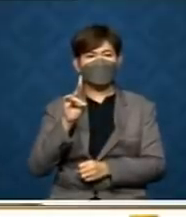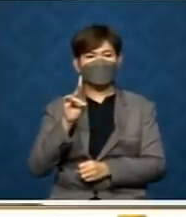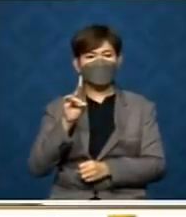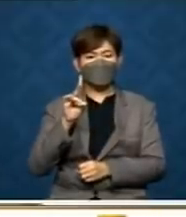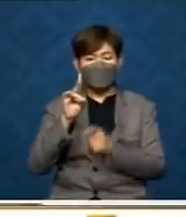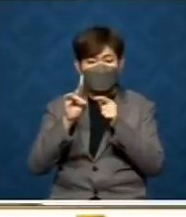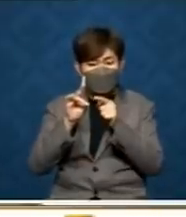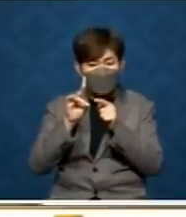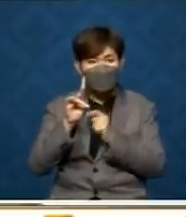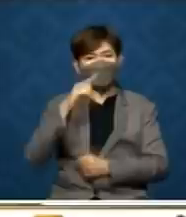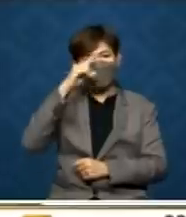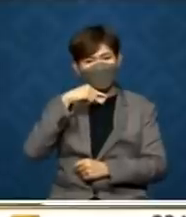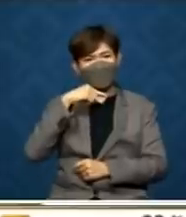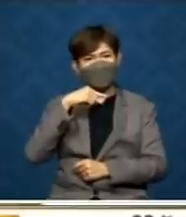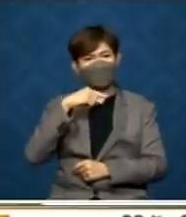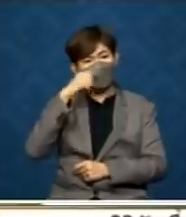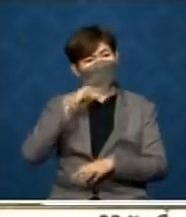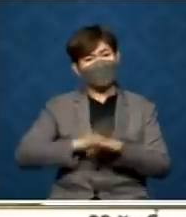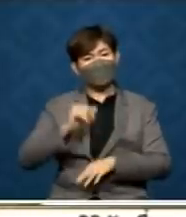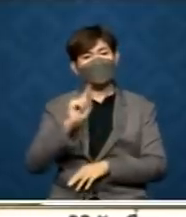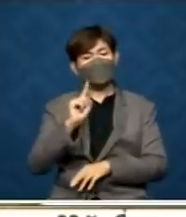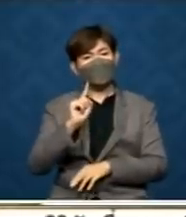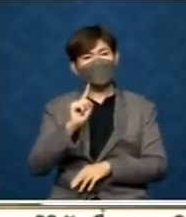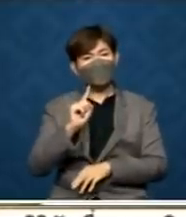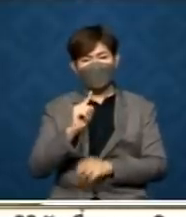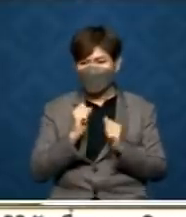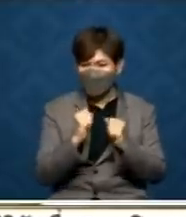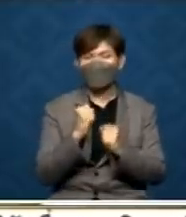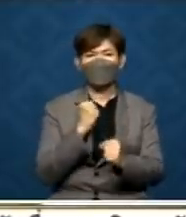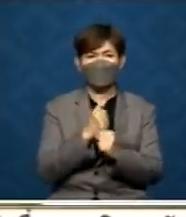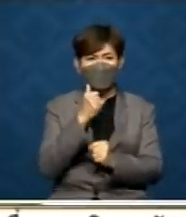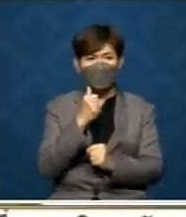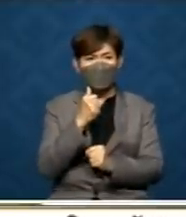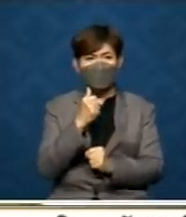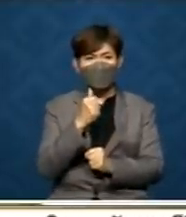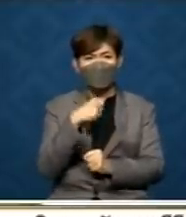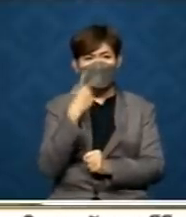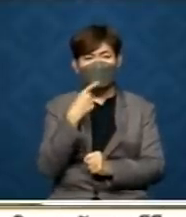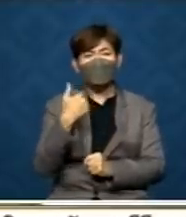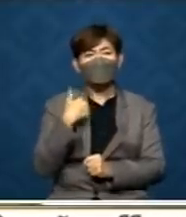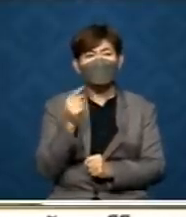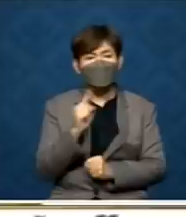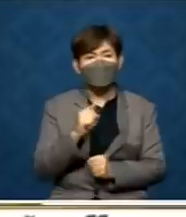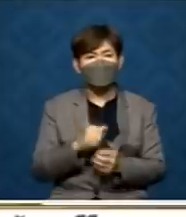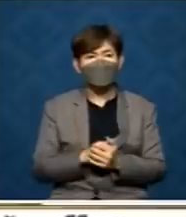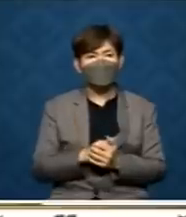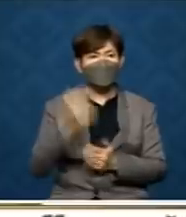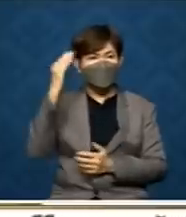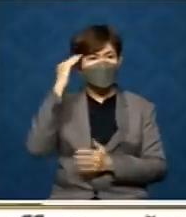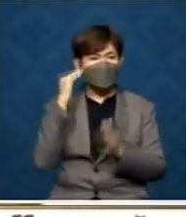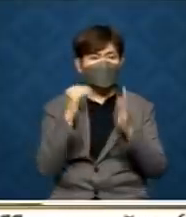ไทยพี่เก่งมาจากไหนไทยกลางให้มากเพื่อนที่ไม่เข้าโค้งแบบด้วยกันมีใครบ้างเกาหลี